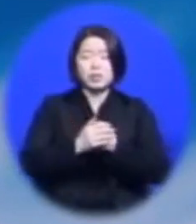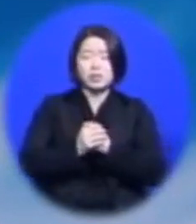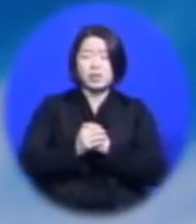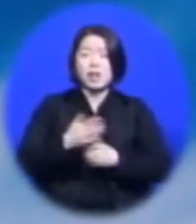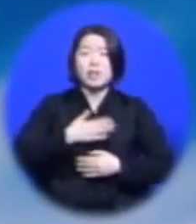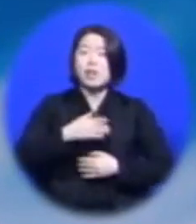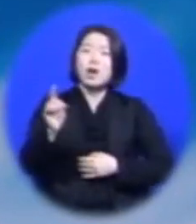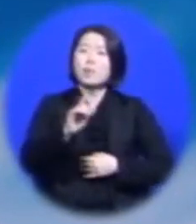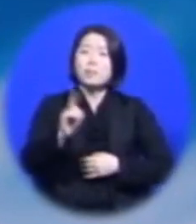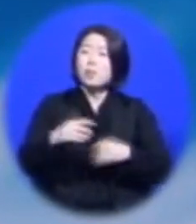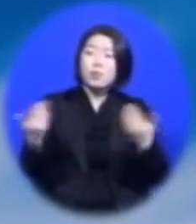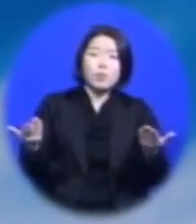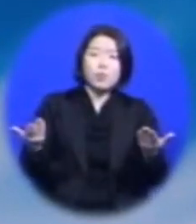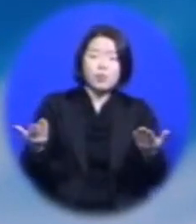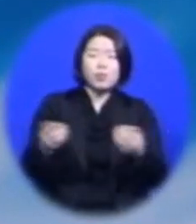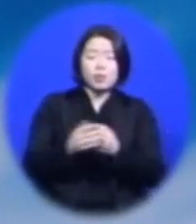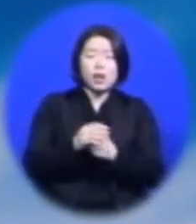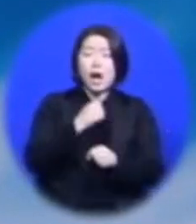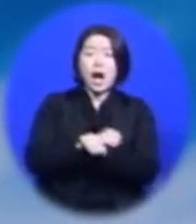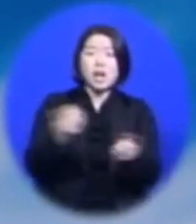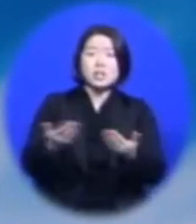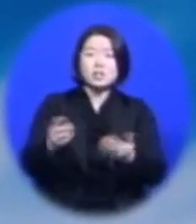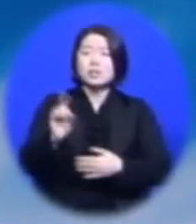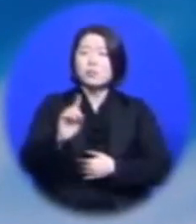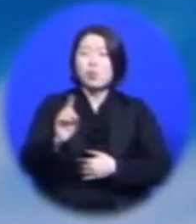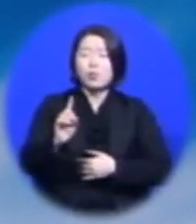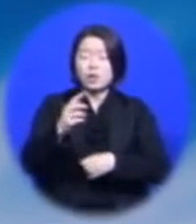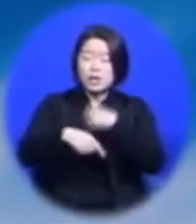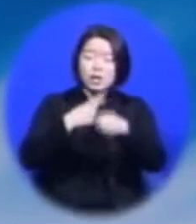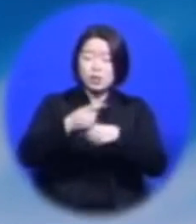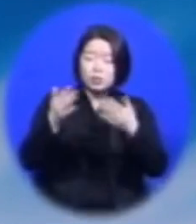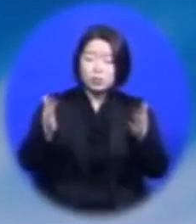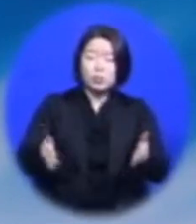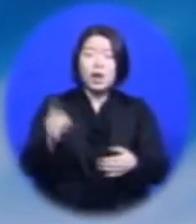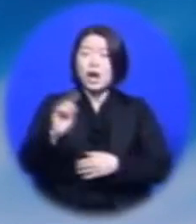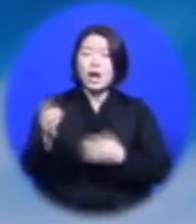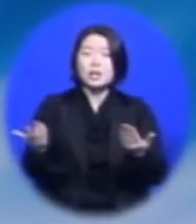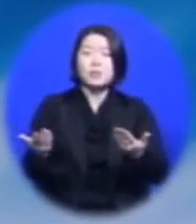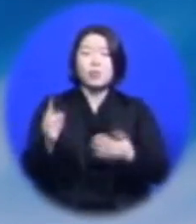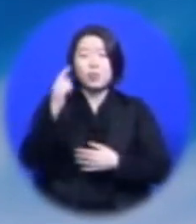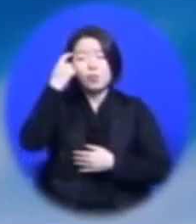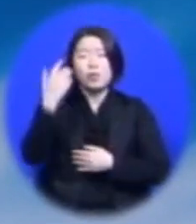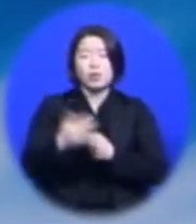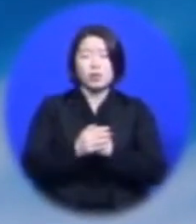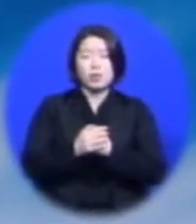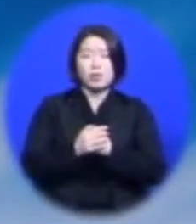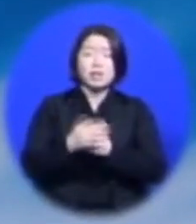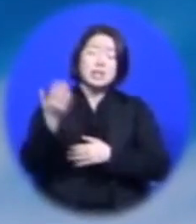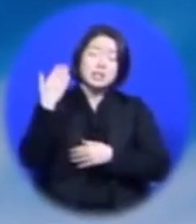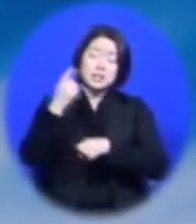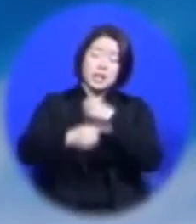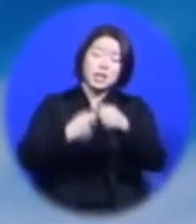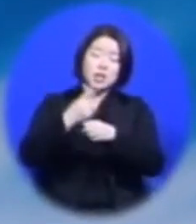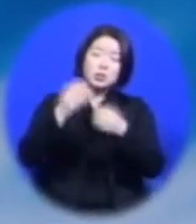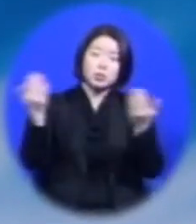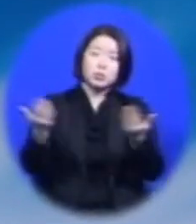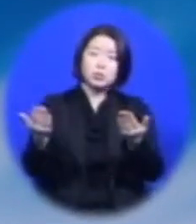내가 뭘 했나 말이에요. 지난 1년 동안 도대체 뭘 했나 말이에요. 지난 1년 동안 내가 도대체 뭘 이루었나 말이에요.